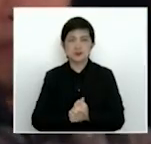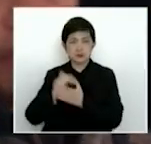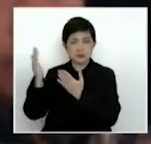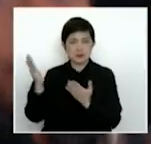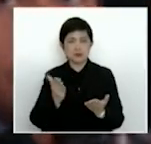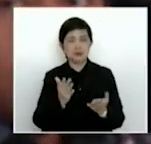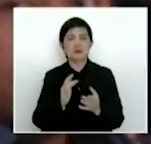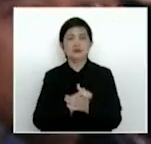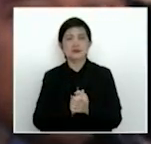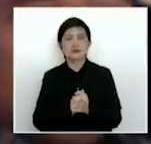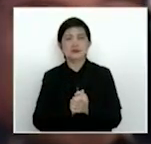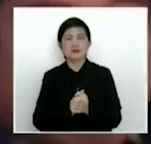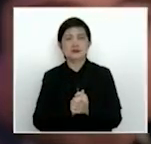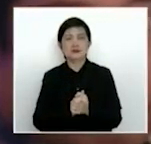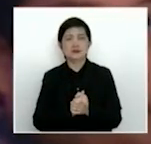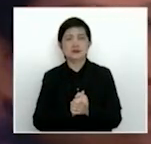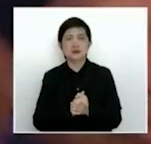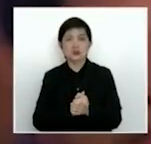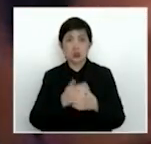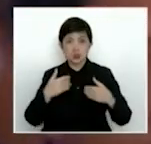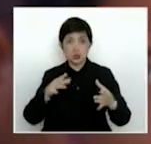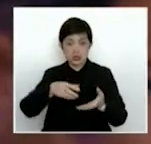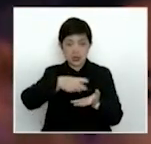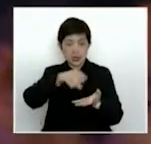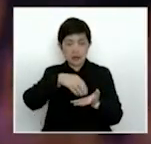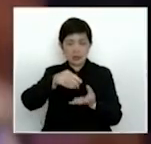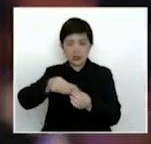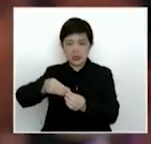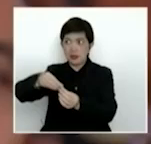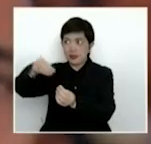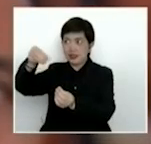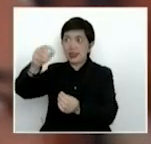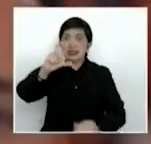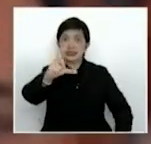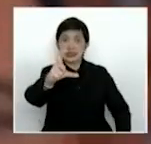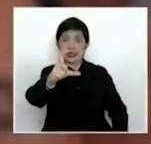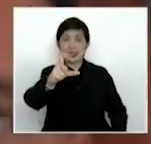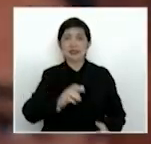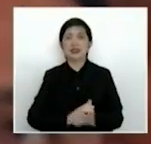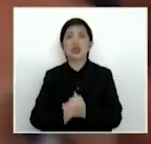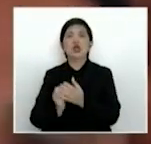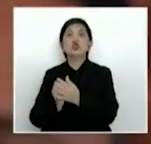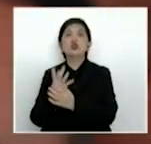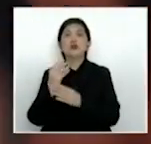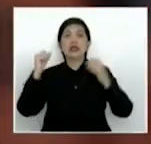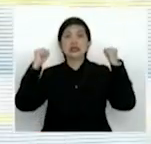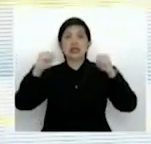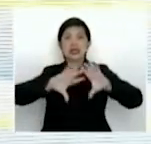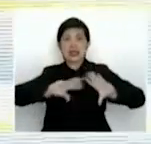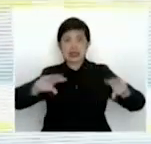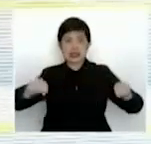panelis malam hari ini sudah diambil bolanya C Oke sumber daya Man sumber daya manusia huruf